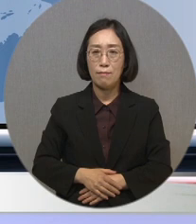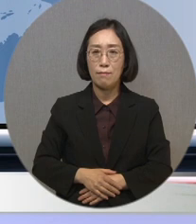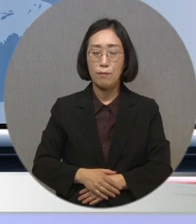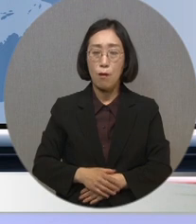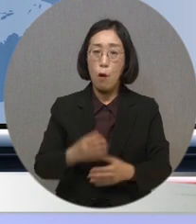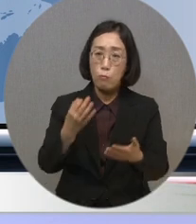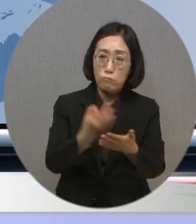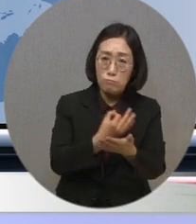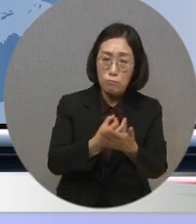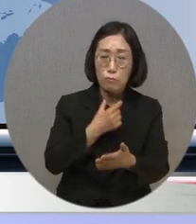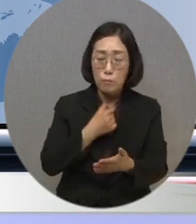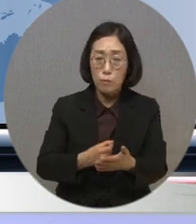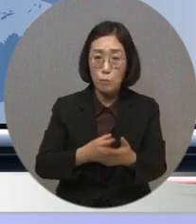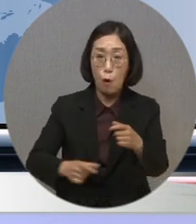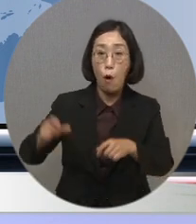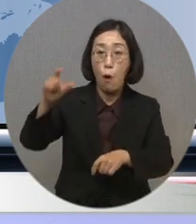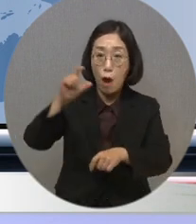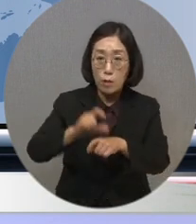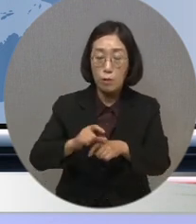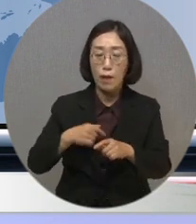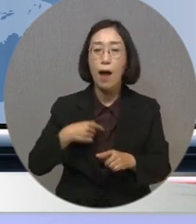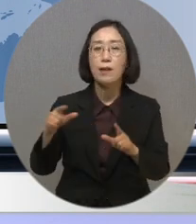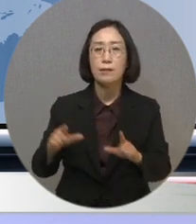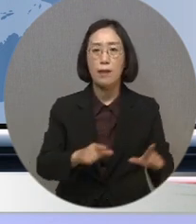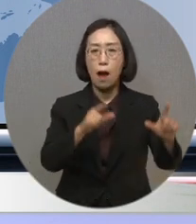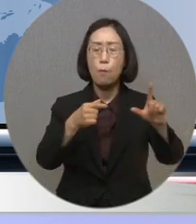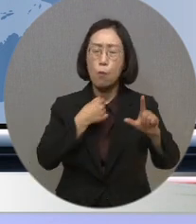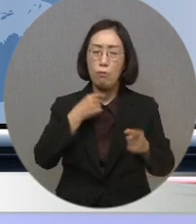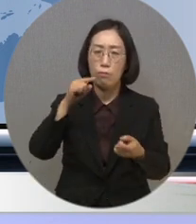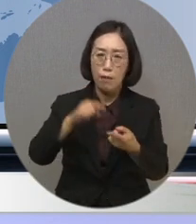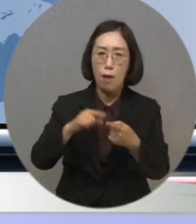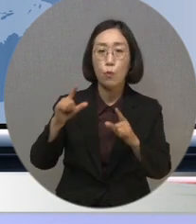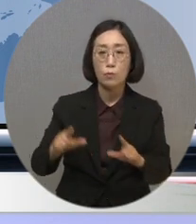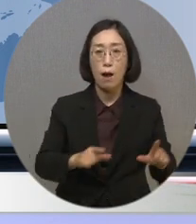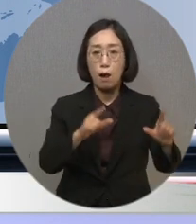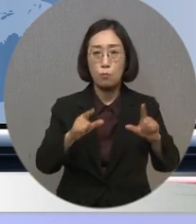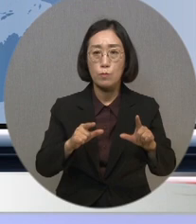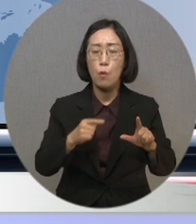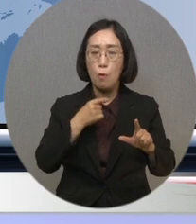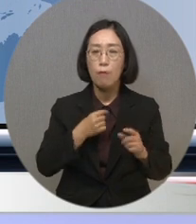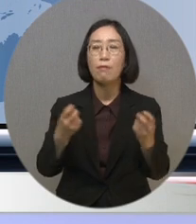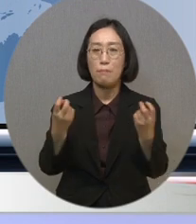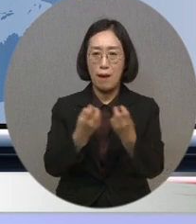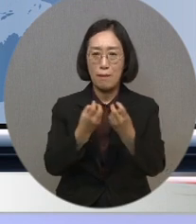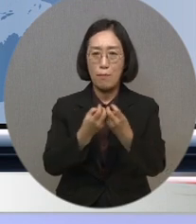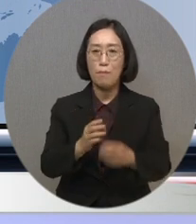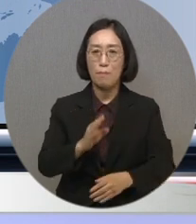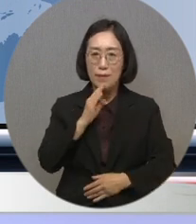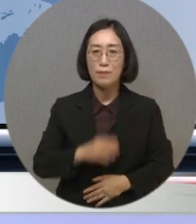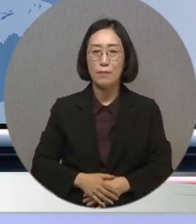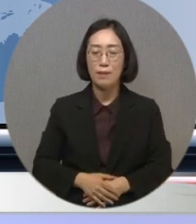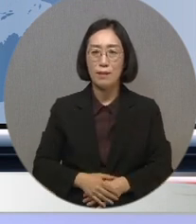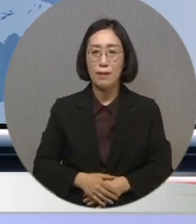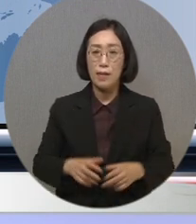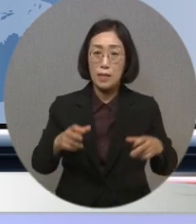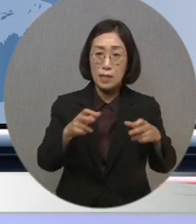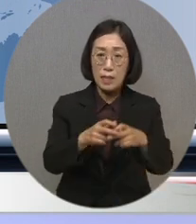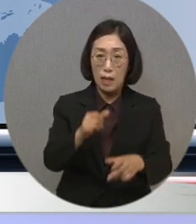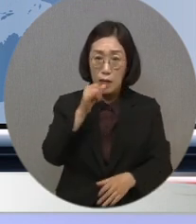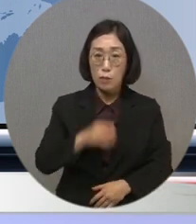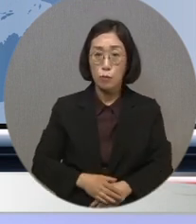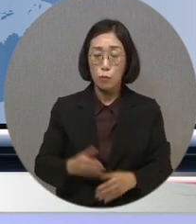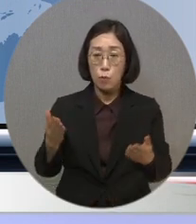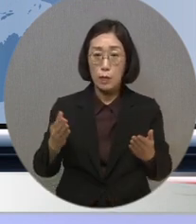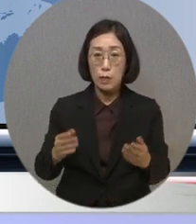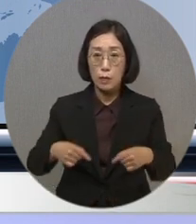경제적인 활동에서 나아가 자신의 삶을 표현하고 보장하는 수단이기도 하죠 그렇기에 장애가 있다는